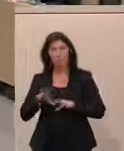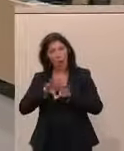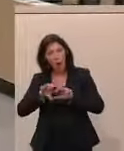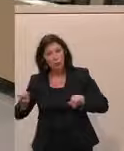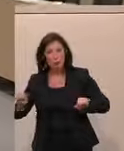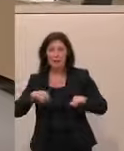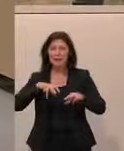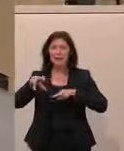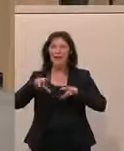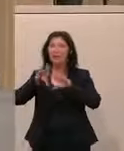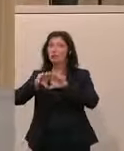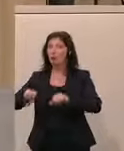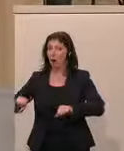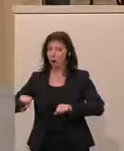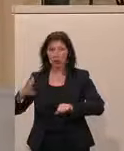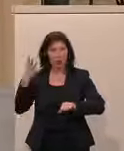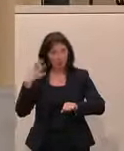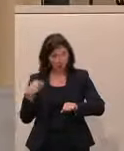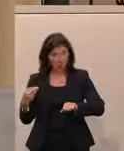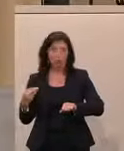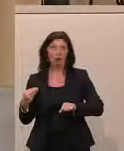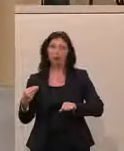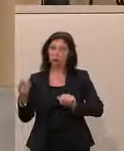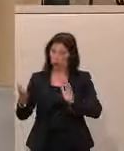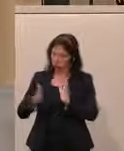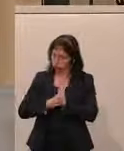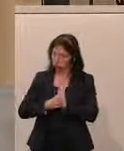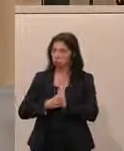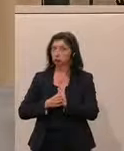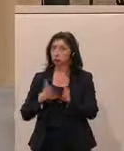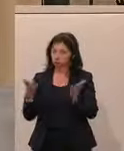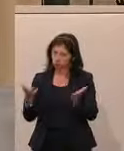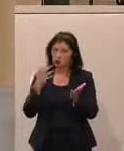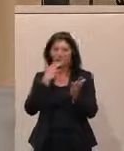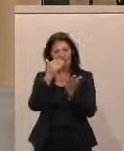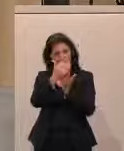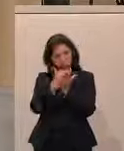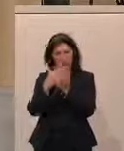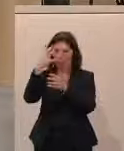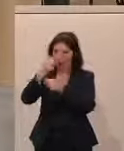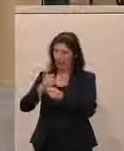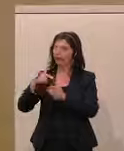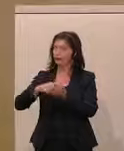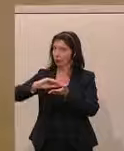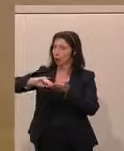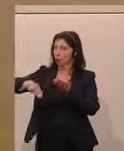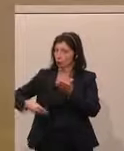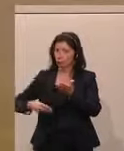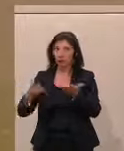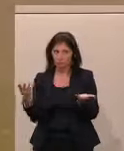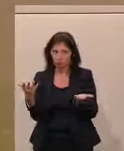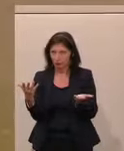geeinigt. Wiederum haben Sie damit bezeugt, dass Sie sich an dieses gemeinsame Programm halten werden, denn